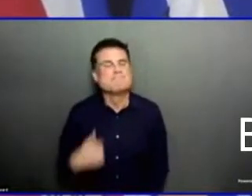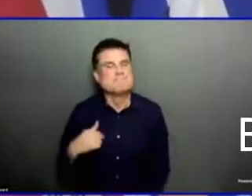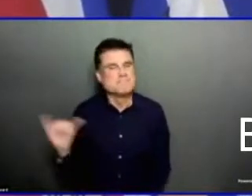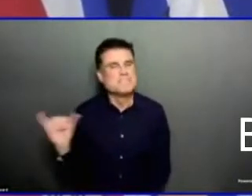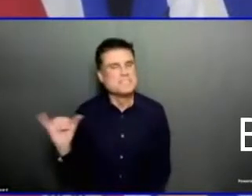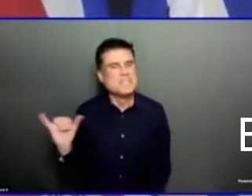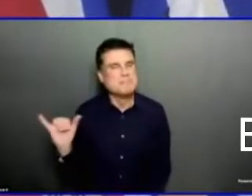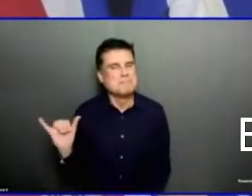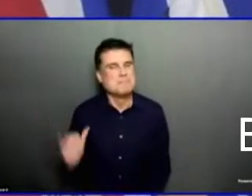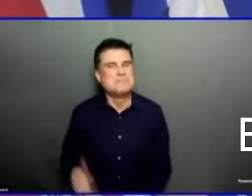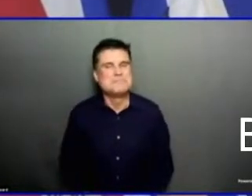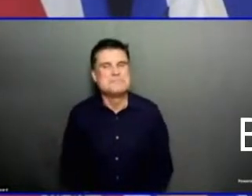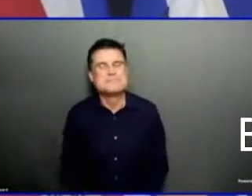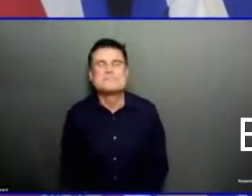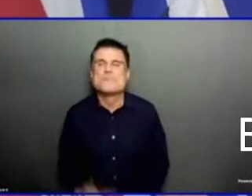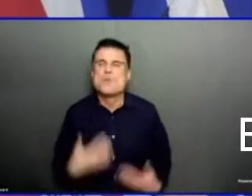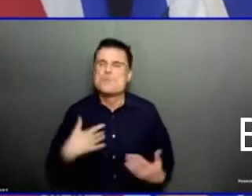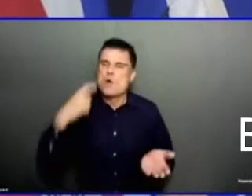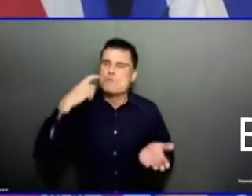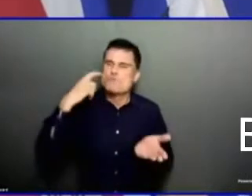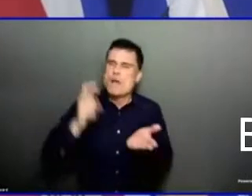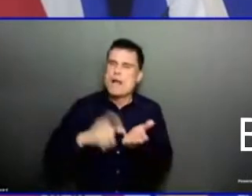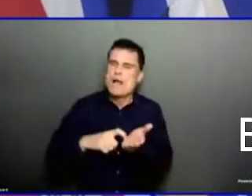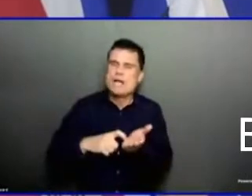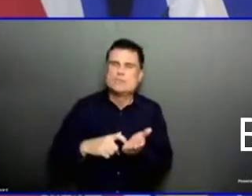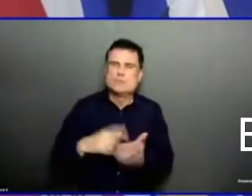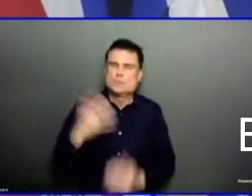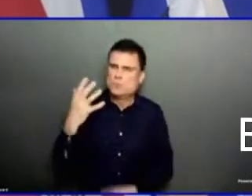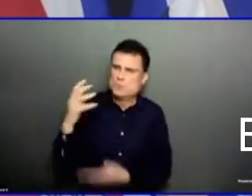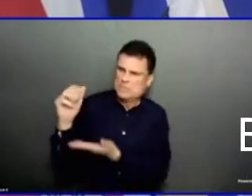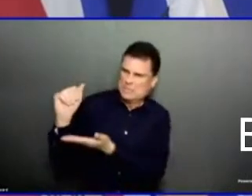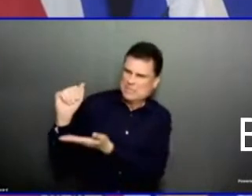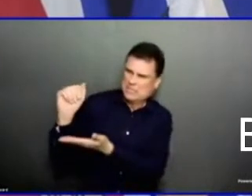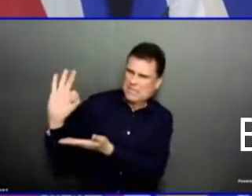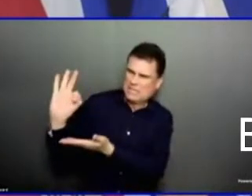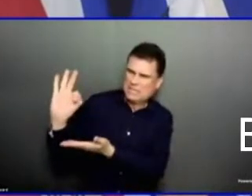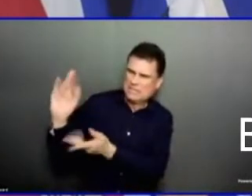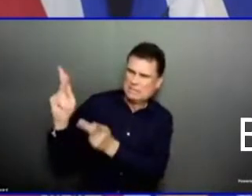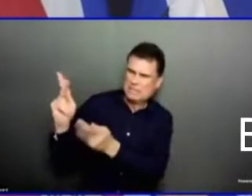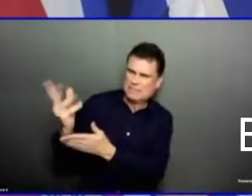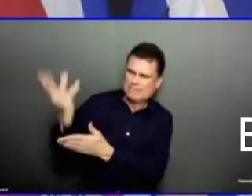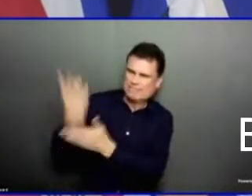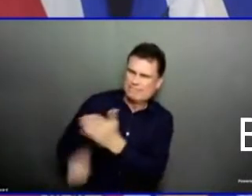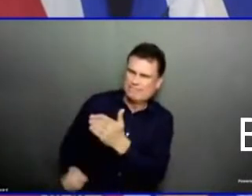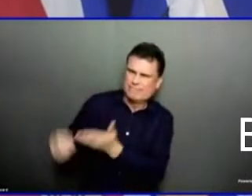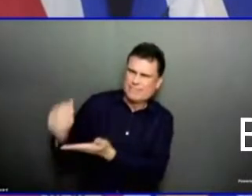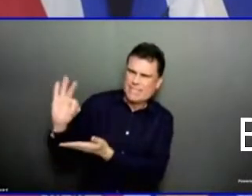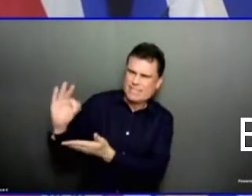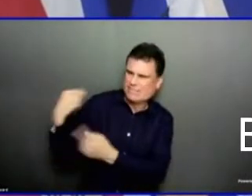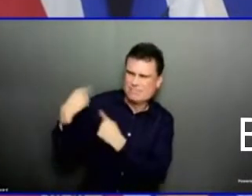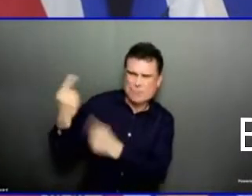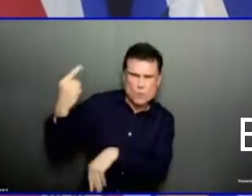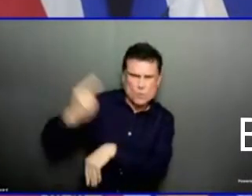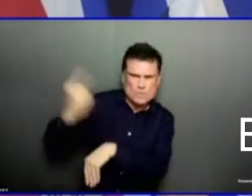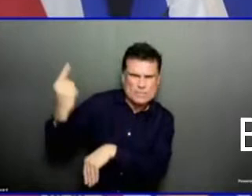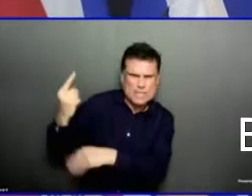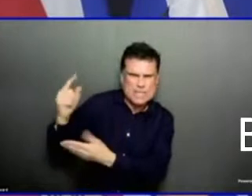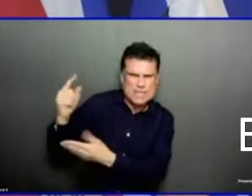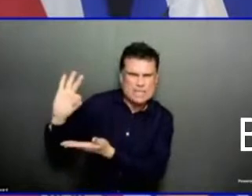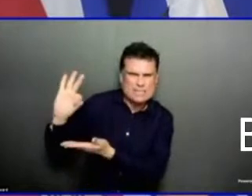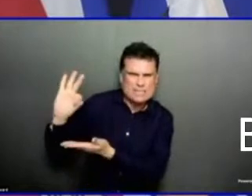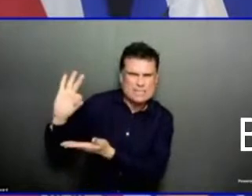是48027个他说过去是19个死亡了这个也是一个